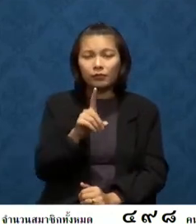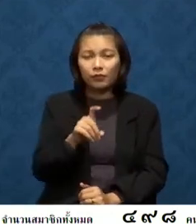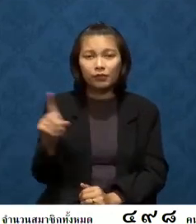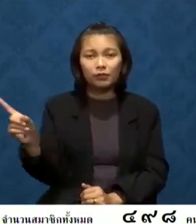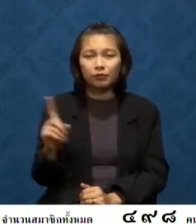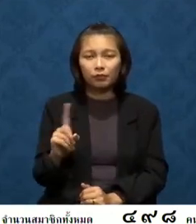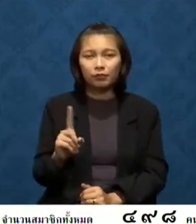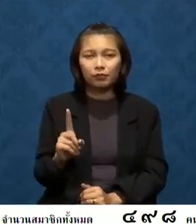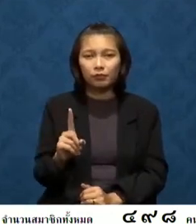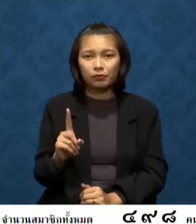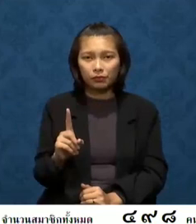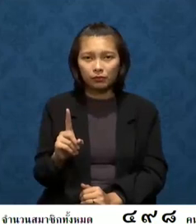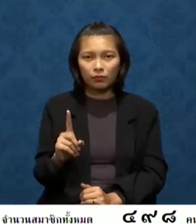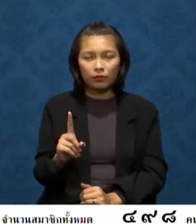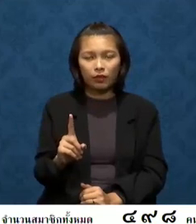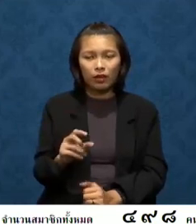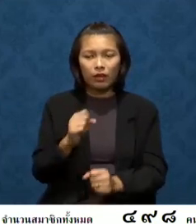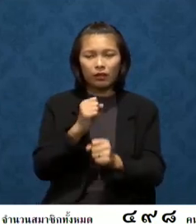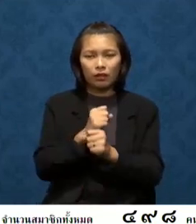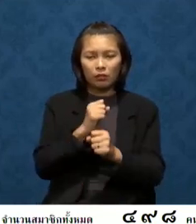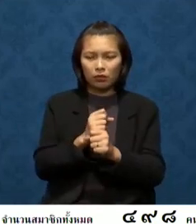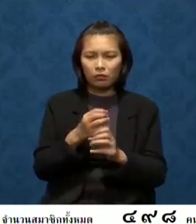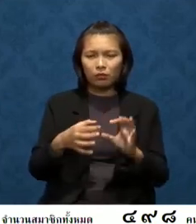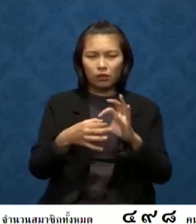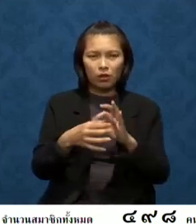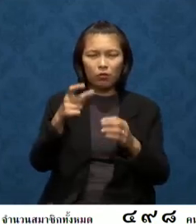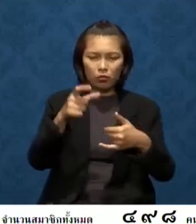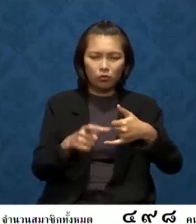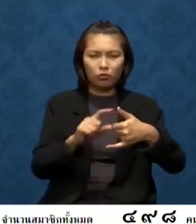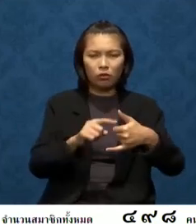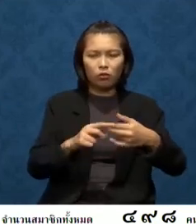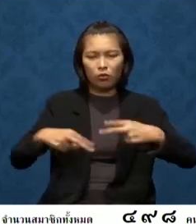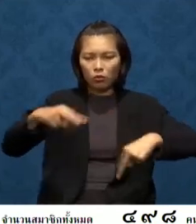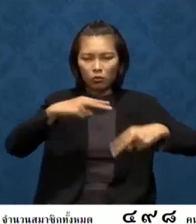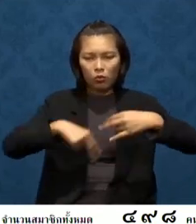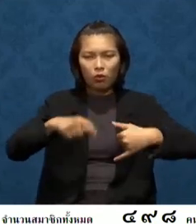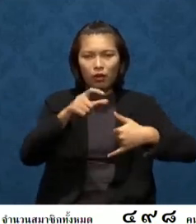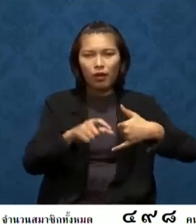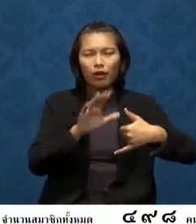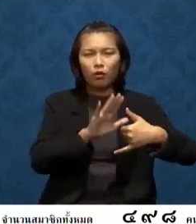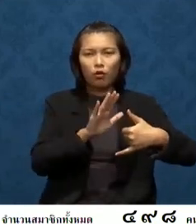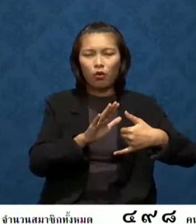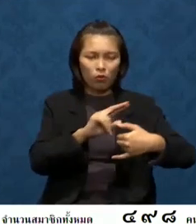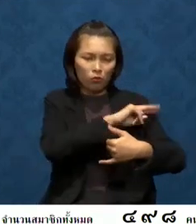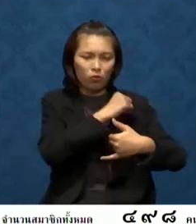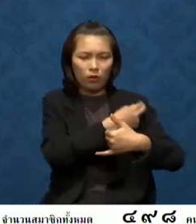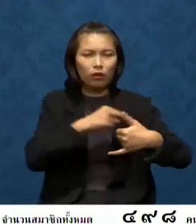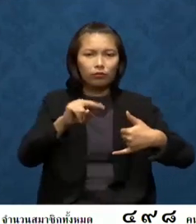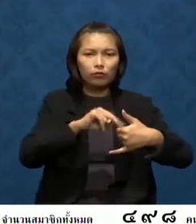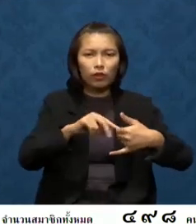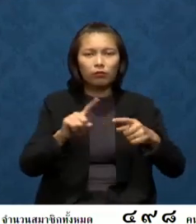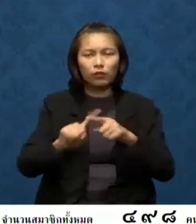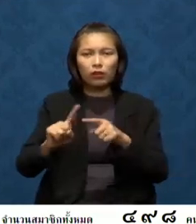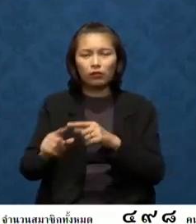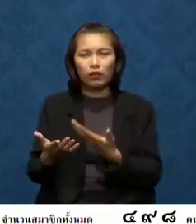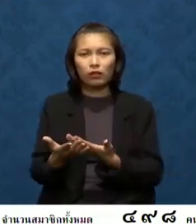าการปฏิบัติต่อคนเหล่านี้ในเรื่องของการดูแลสุขภาพการดูแลทางการแพทย์เขาเหล่านี้อย่างที่ผม